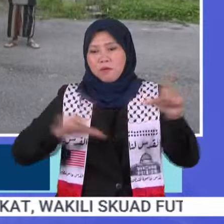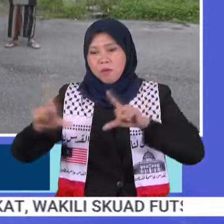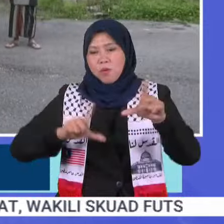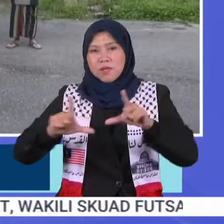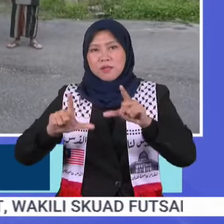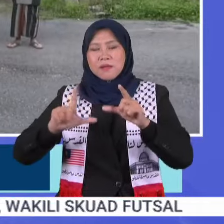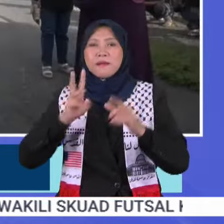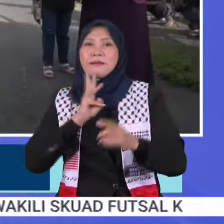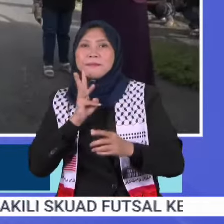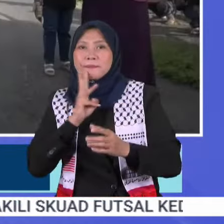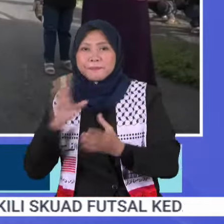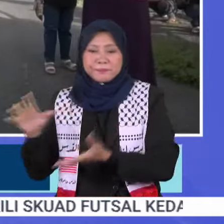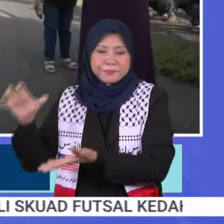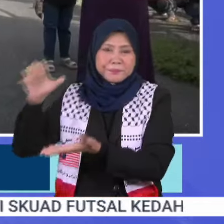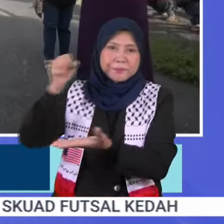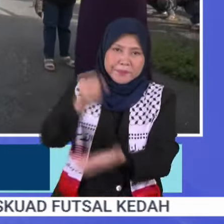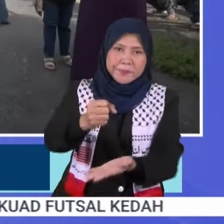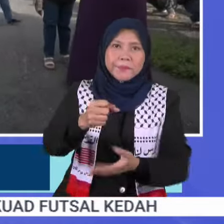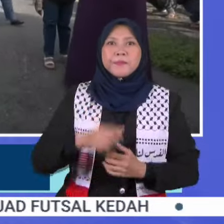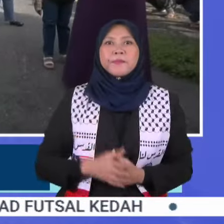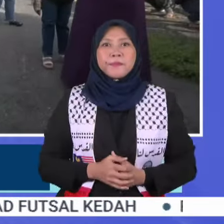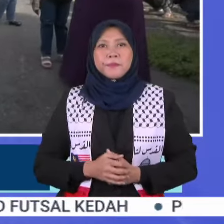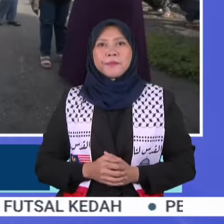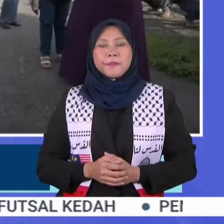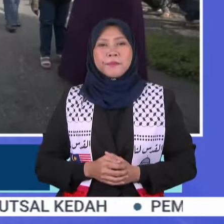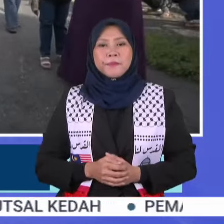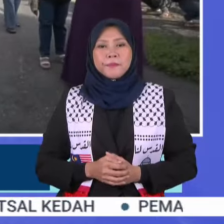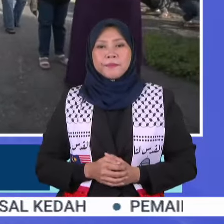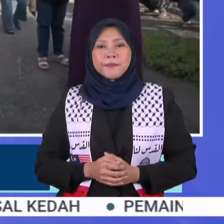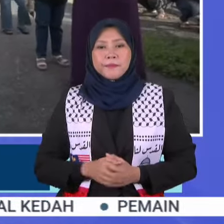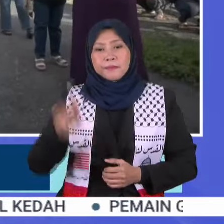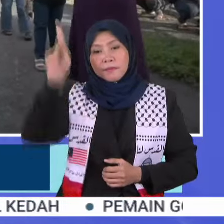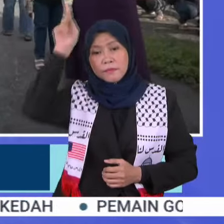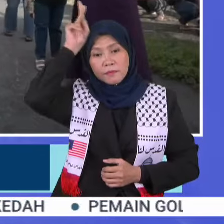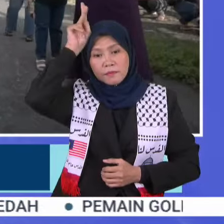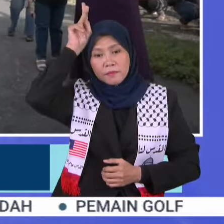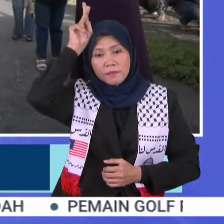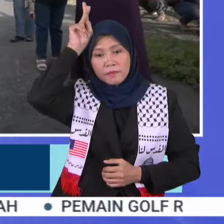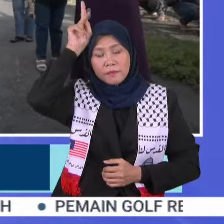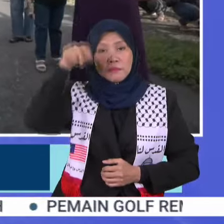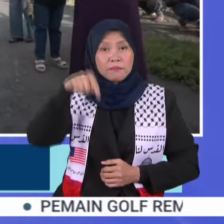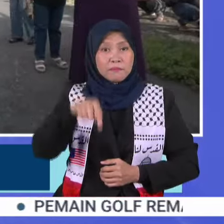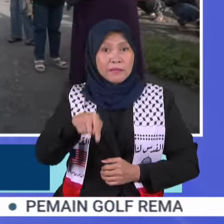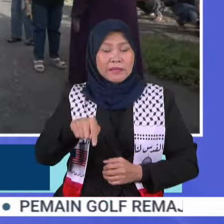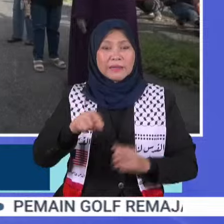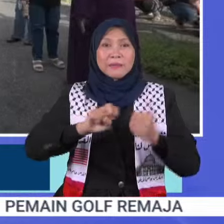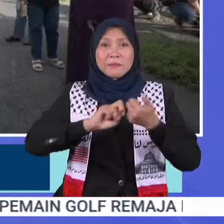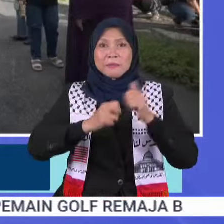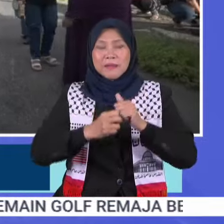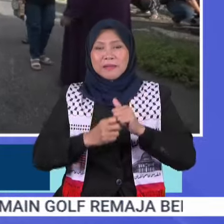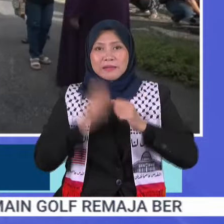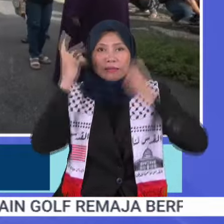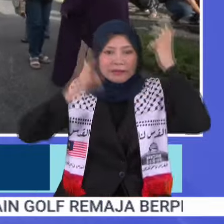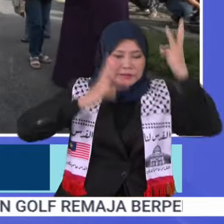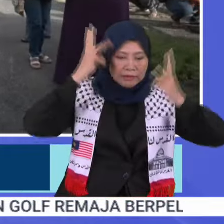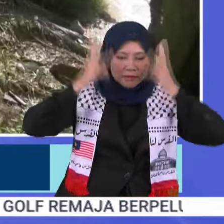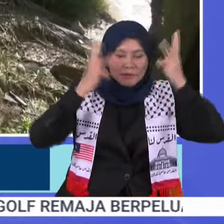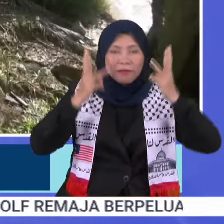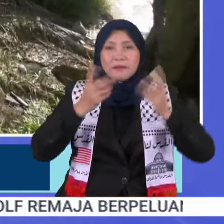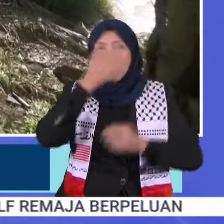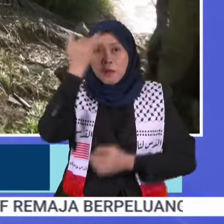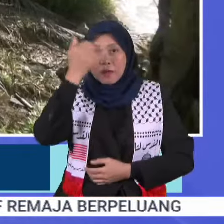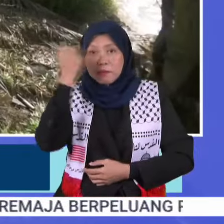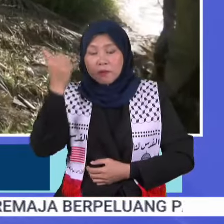Penduduk di Taman Haji Hadi, Kampung Gaung Pendek, Kota Baru hidup dalam kebimbangan akibat hakisan tebing Sungai